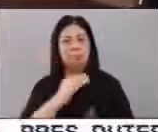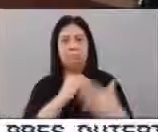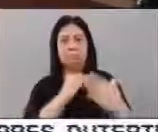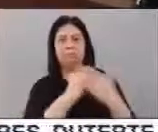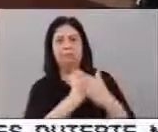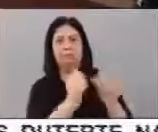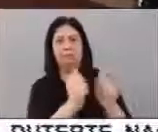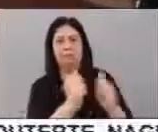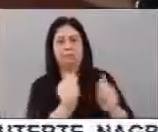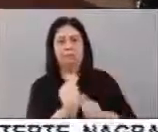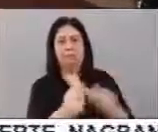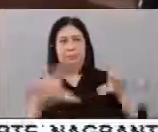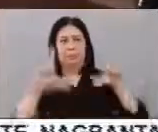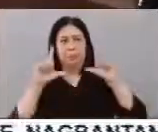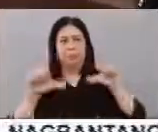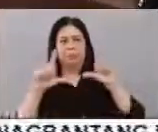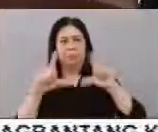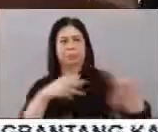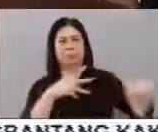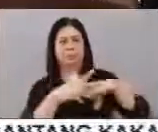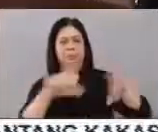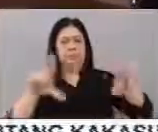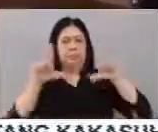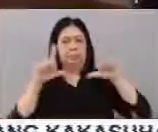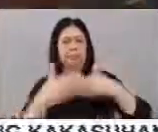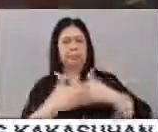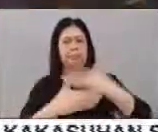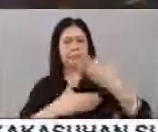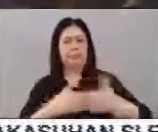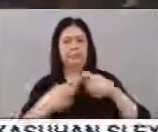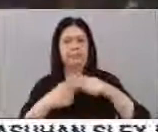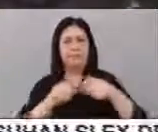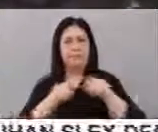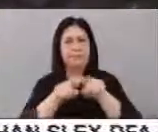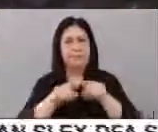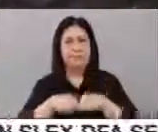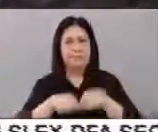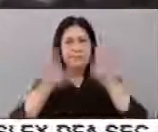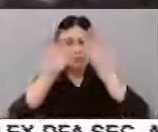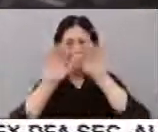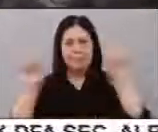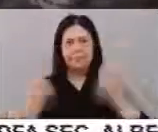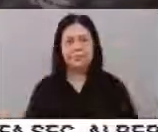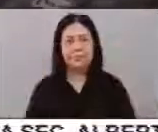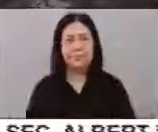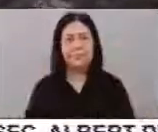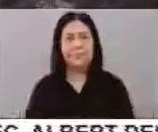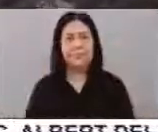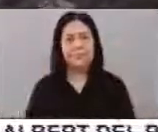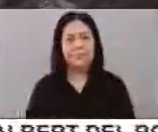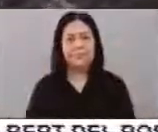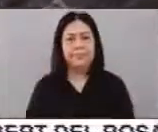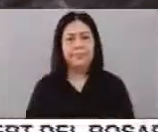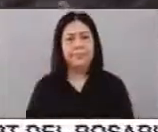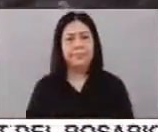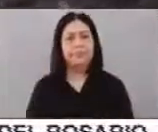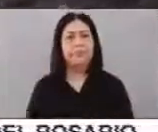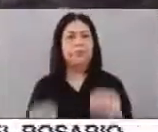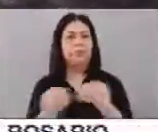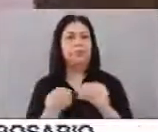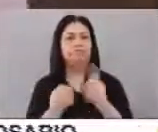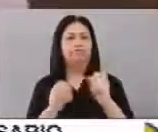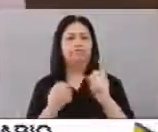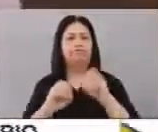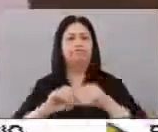ng 741% ng fixed broadband at 341% ang mobile internet